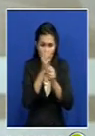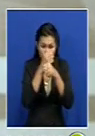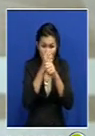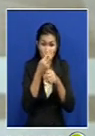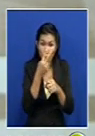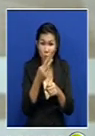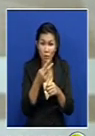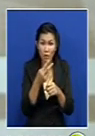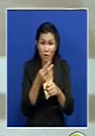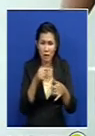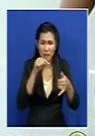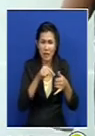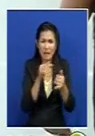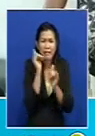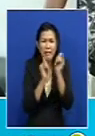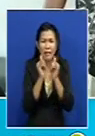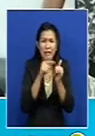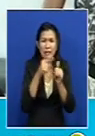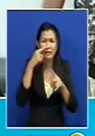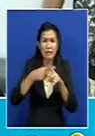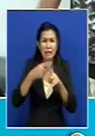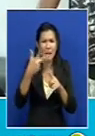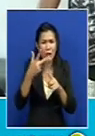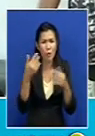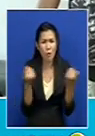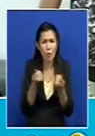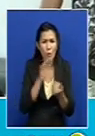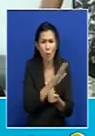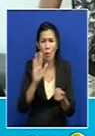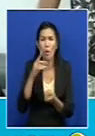กลงแล้วเด็ก3เดือนที่พบในห้องเนี่ยเป็นลูกของใครกันแน่นะครับ